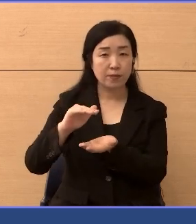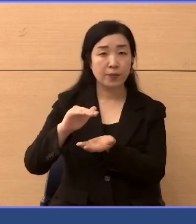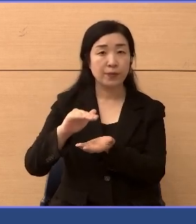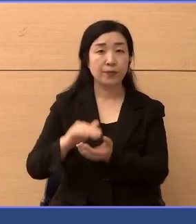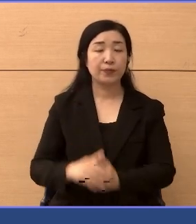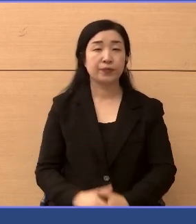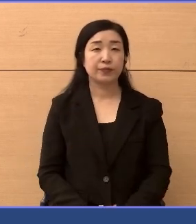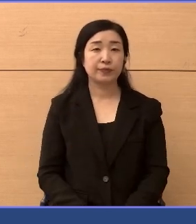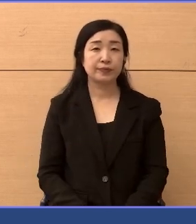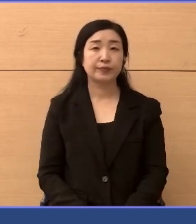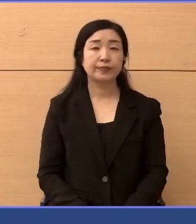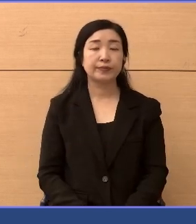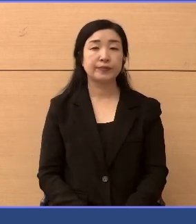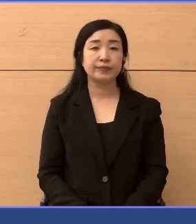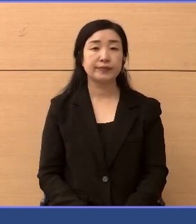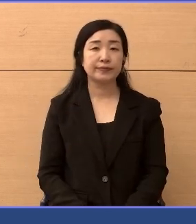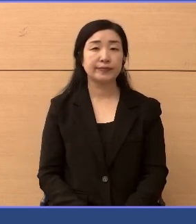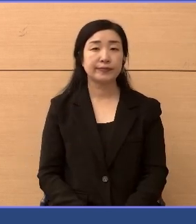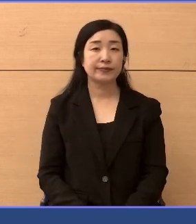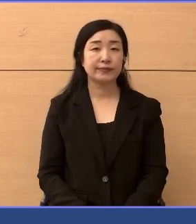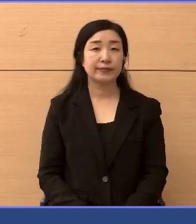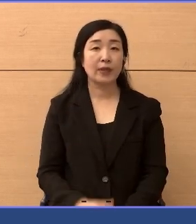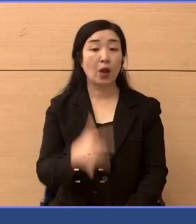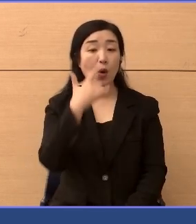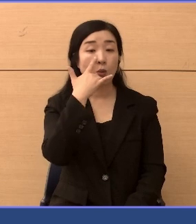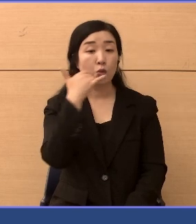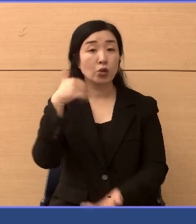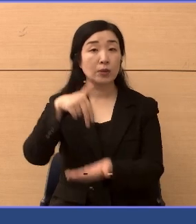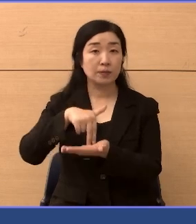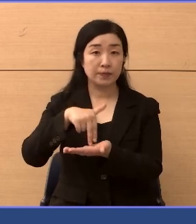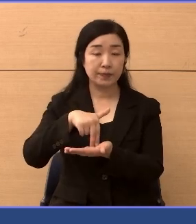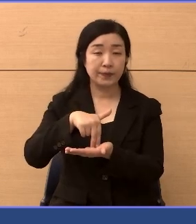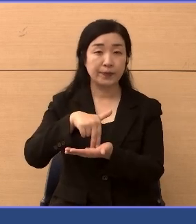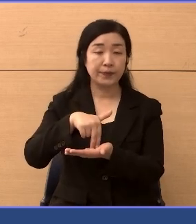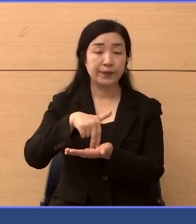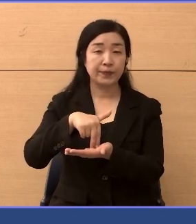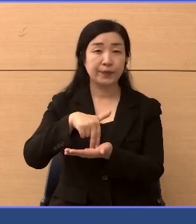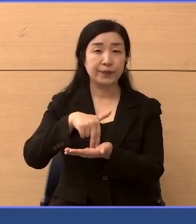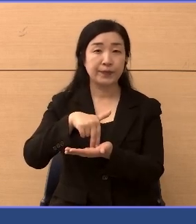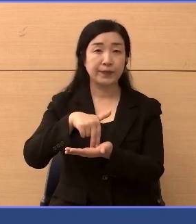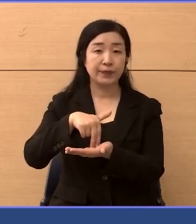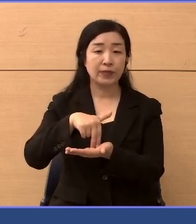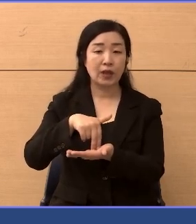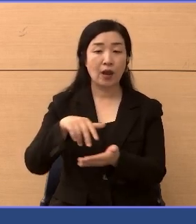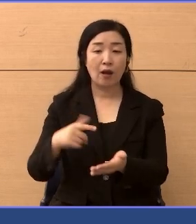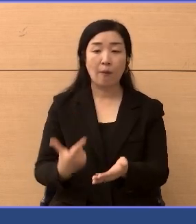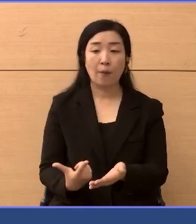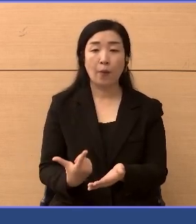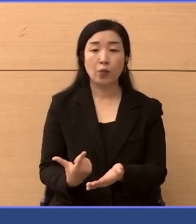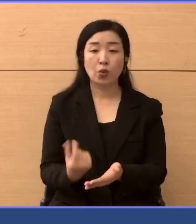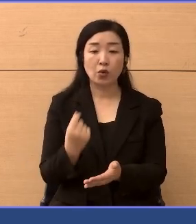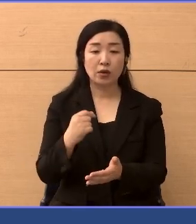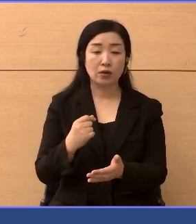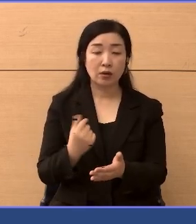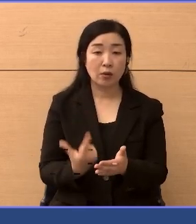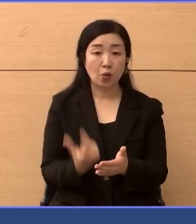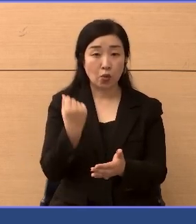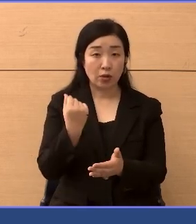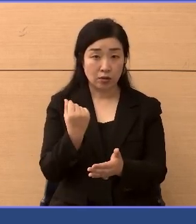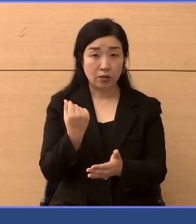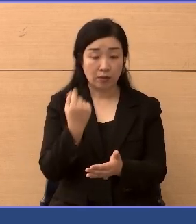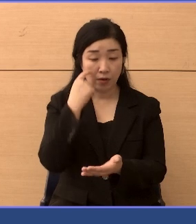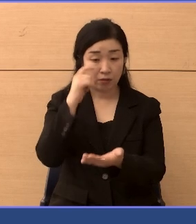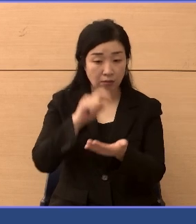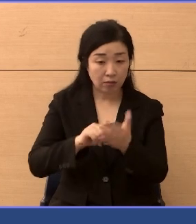trend towards parents becoming 부모님들의 therapists and 경우에는 providing early intervention. 초기 어떤 for 개입을 하는 데 young 있어서 children 굉장히 어려운 with